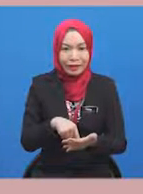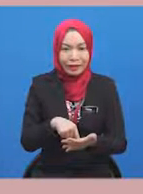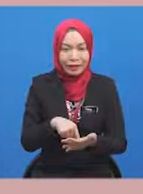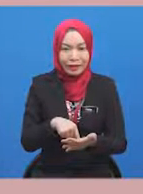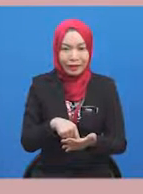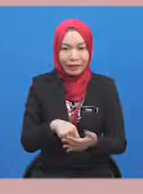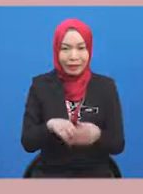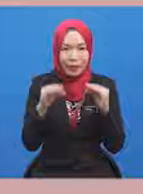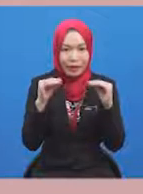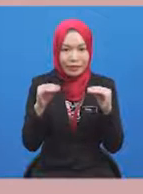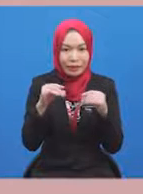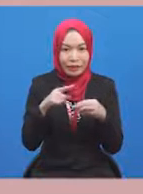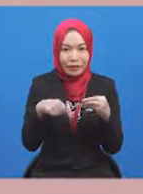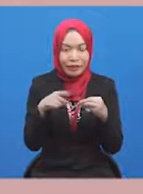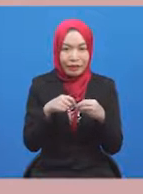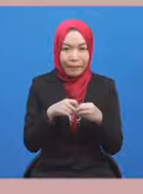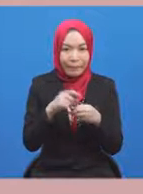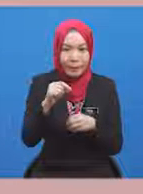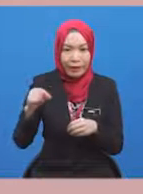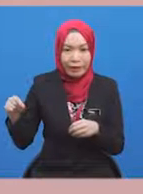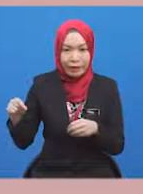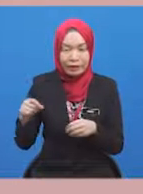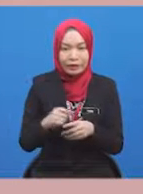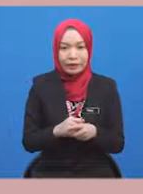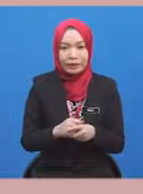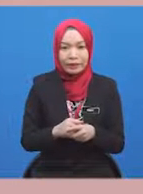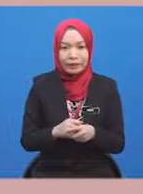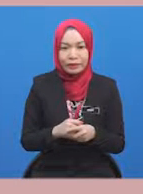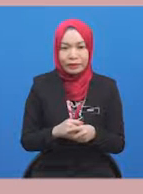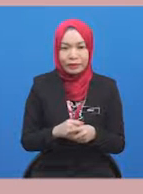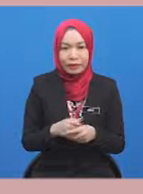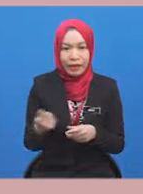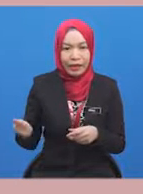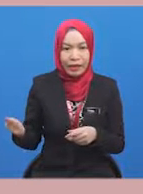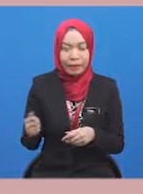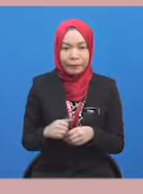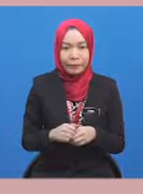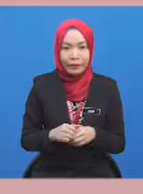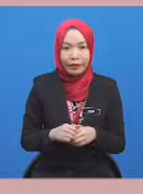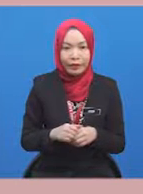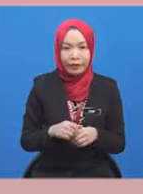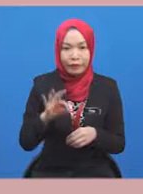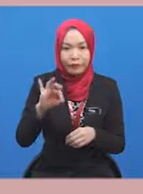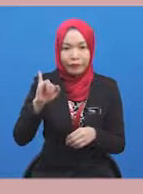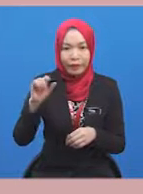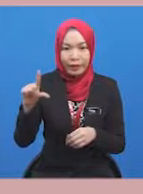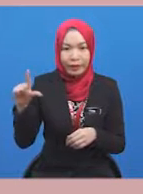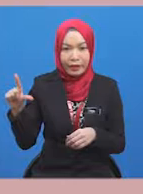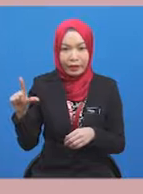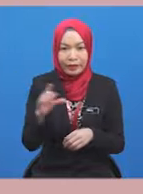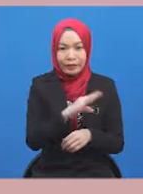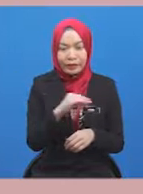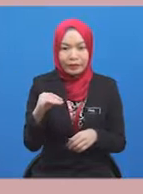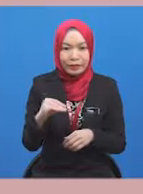Pen Tool, Stroke, Fill, Eyedropper Tool,